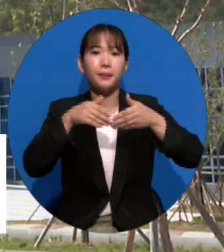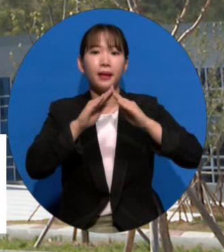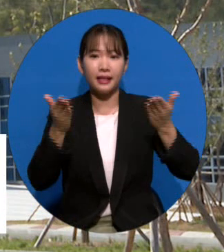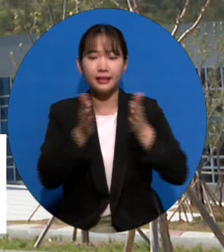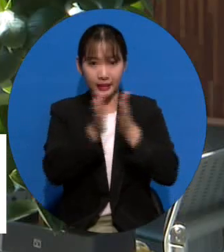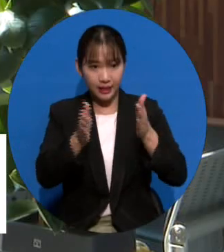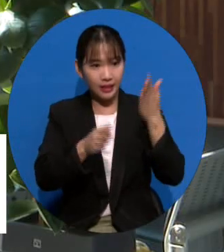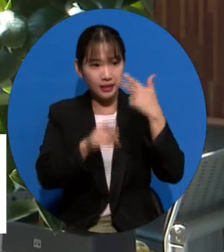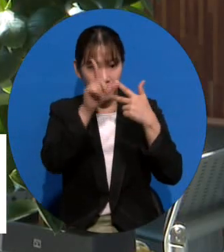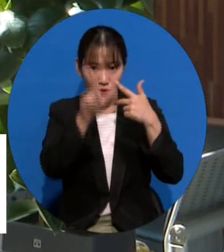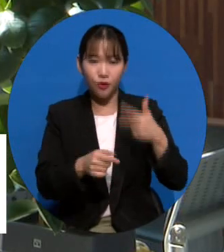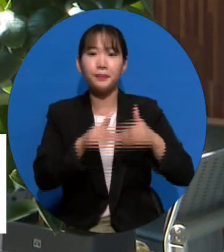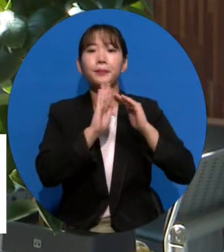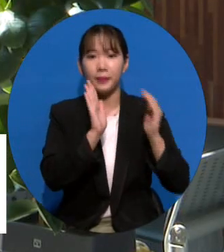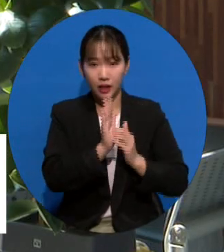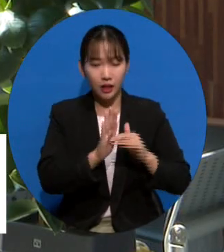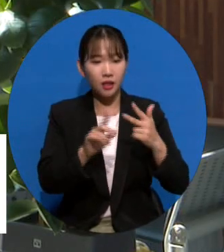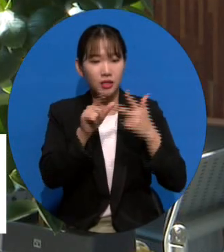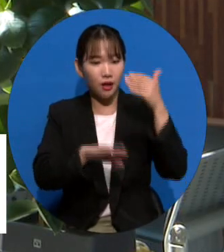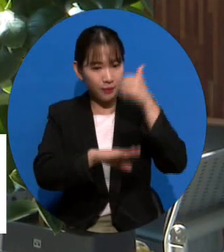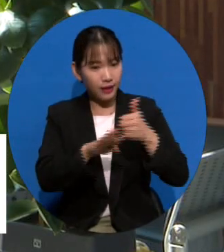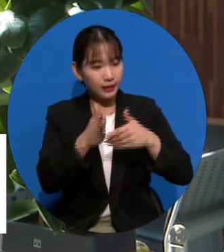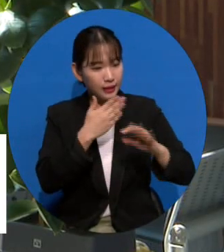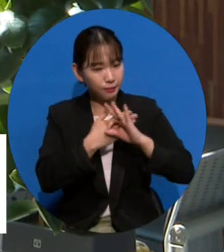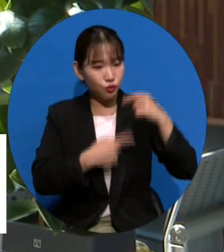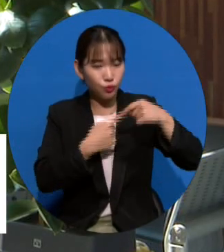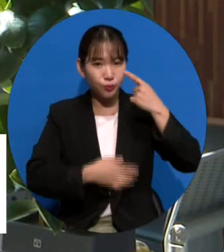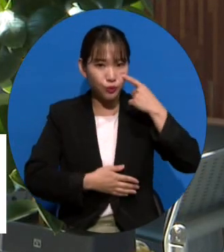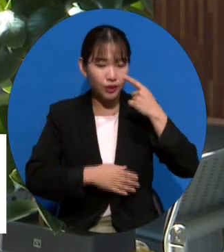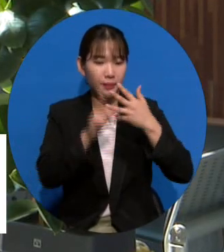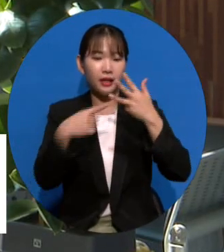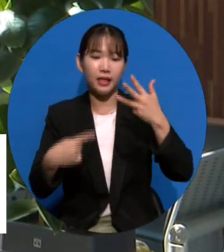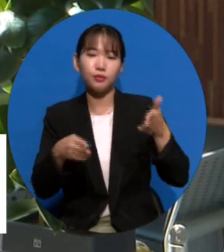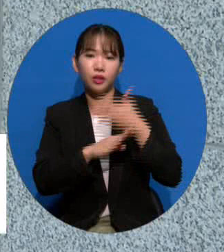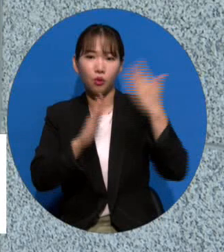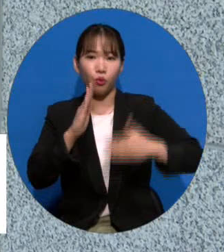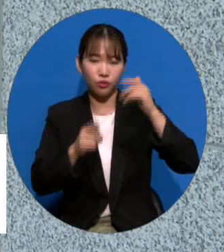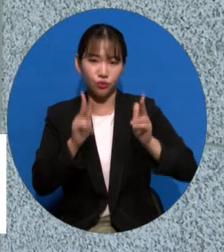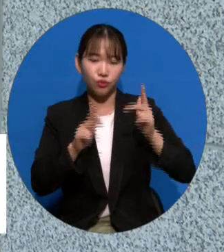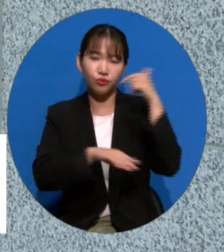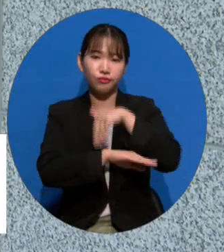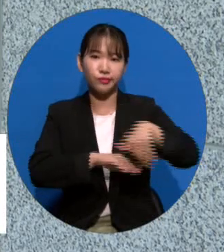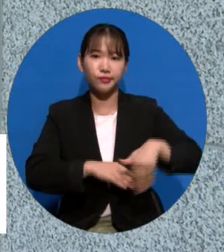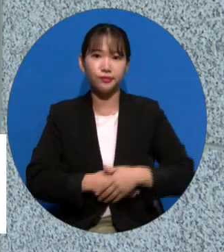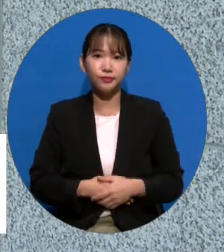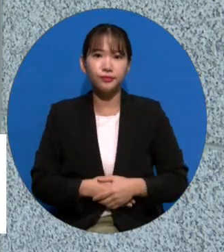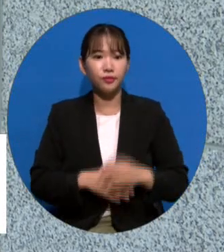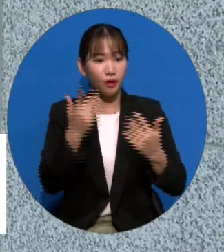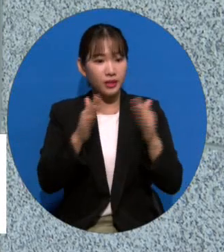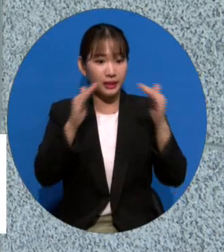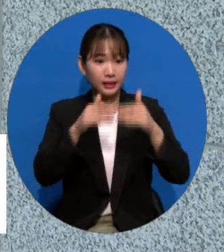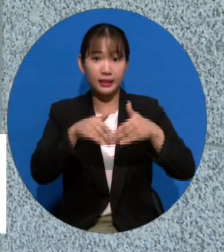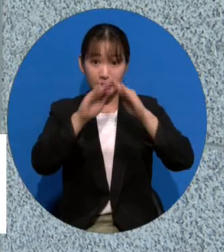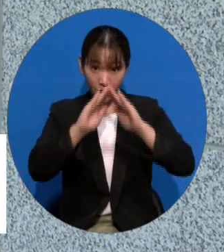지난다 준공 했으며 이달 말까지 에 시험 운전 개의 다음달 1일부터 본격적으로 가동할 예정입니다 화장로